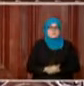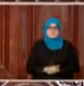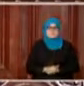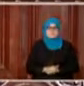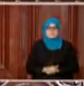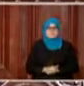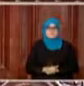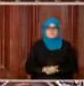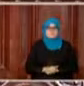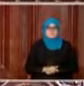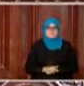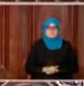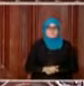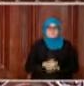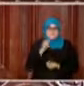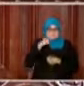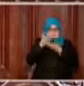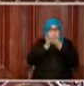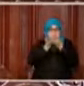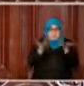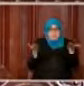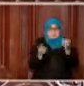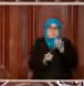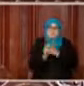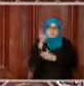إلى علاقة ثقة جديدة